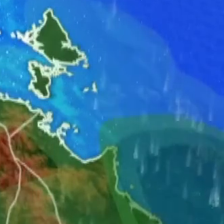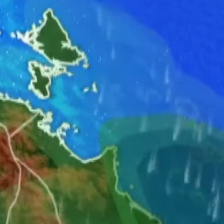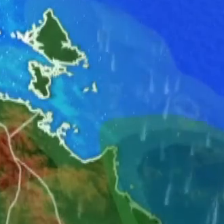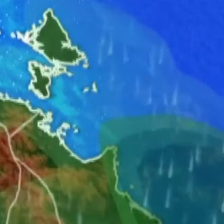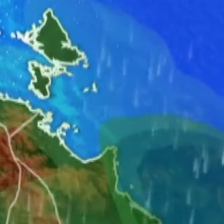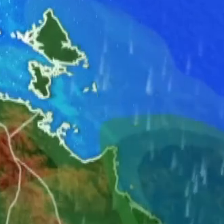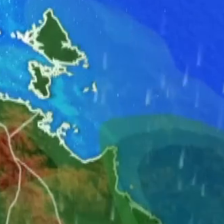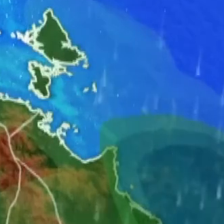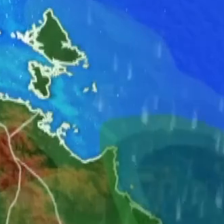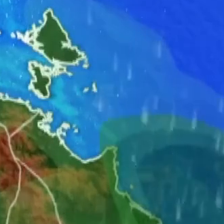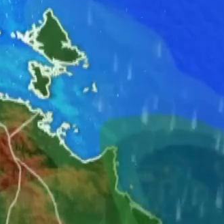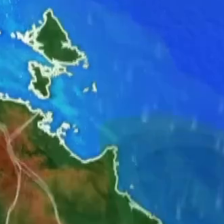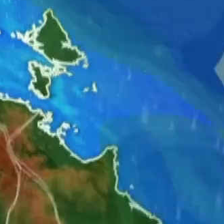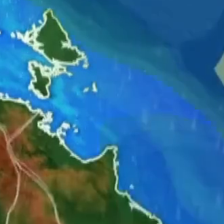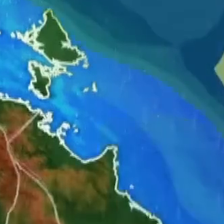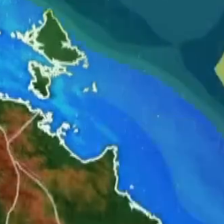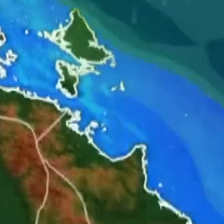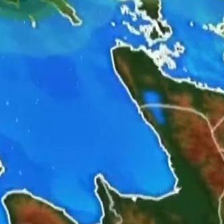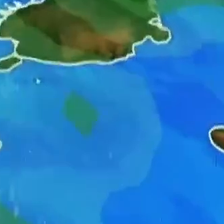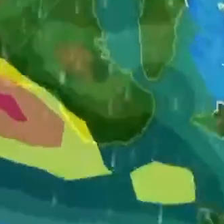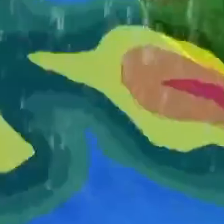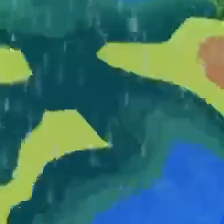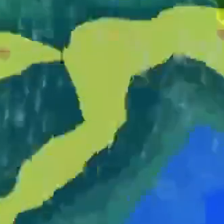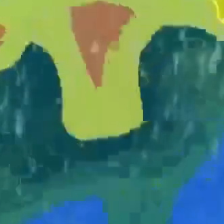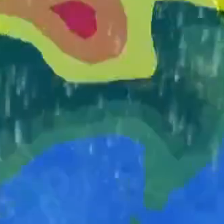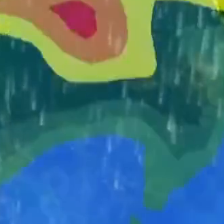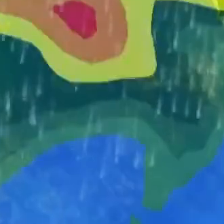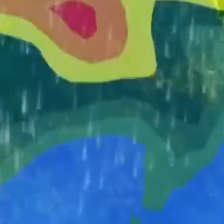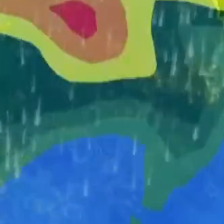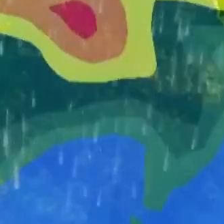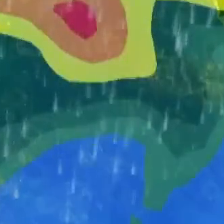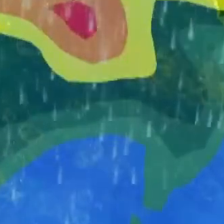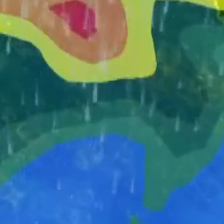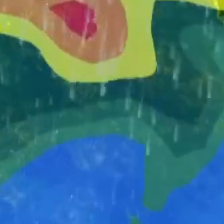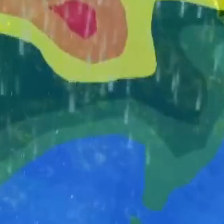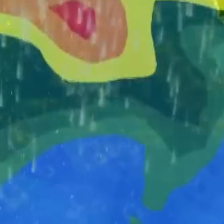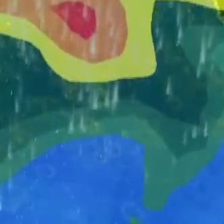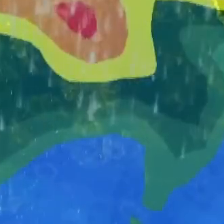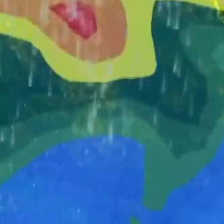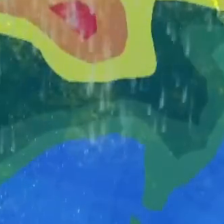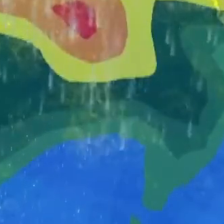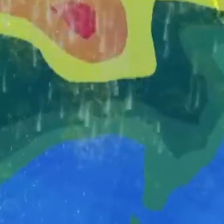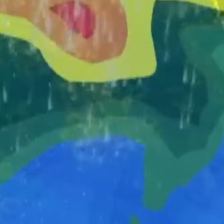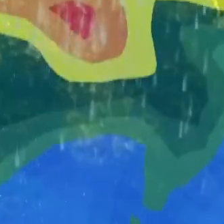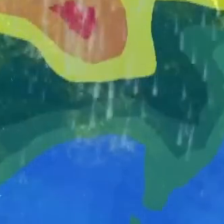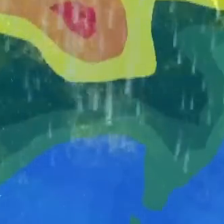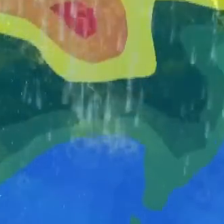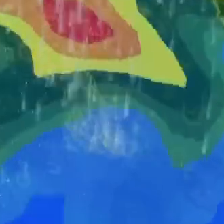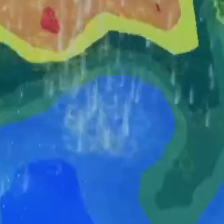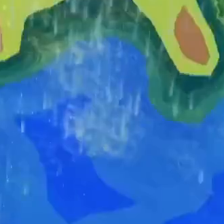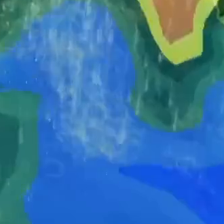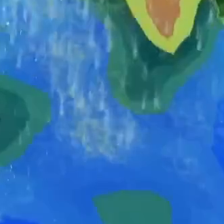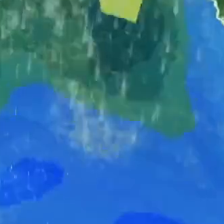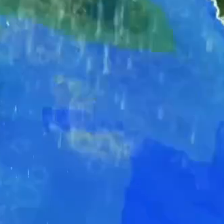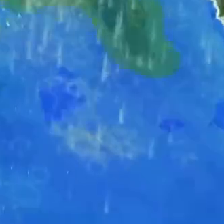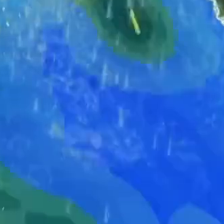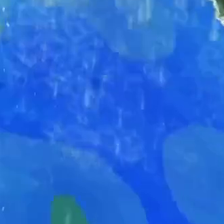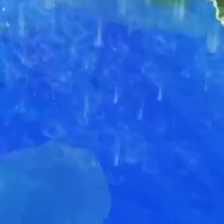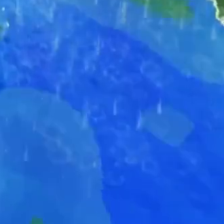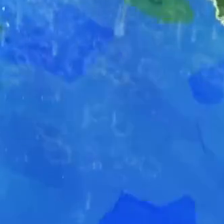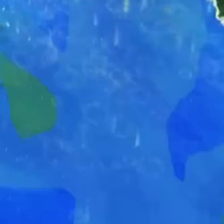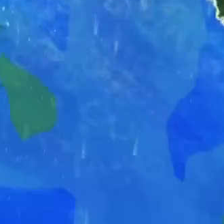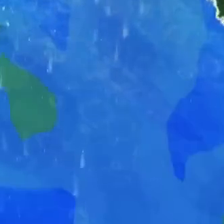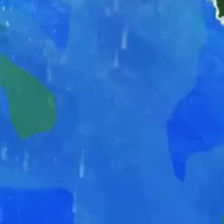Negros Oriental. Sa Palawan, sa northern part ng probinsya magsisimula ang ulan sa umaga, mas malaking bahagi naman ang uulanin bago